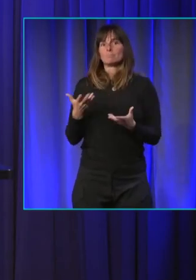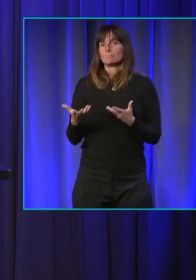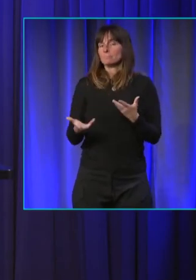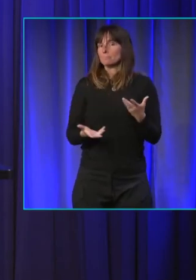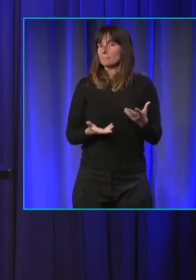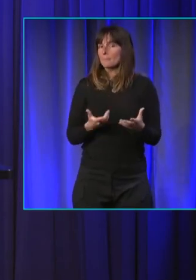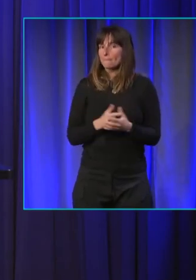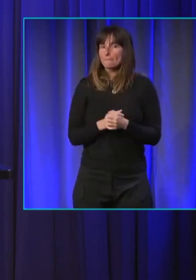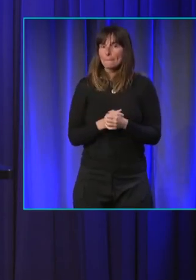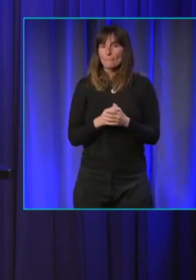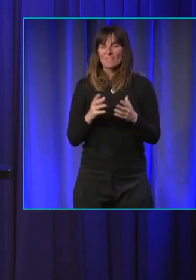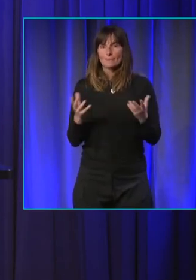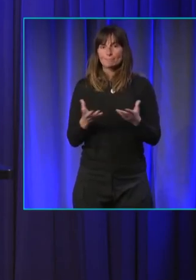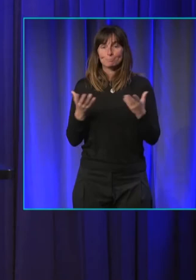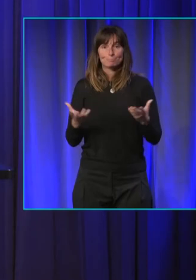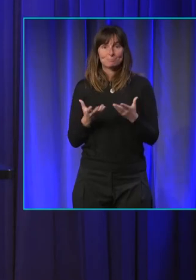que vous dire